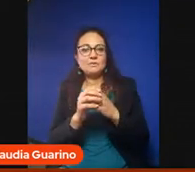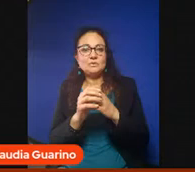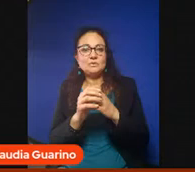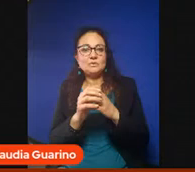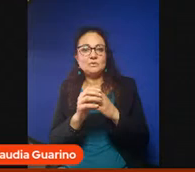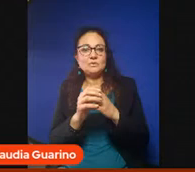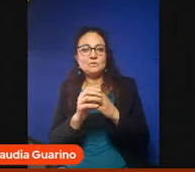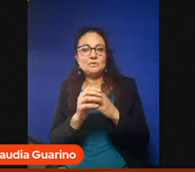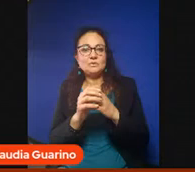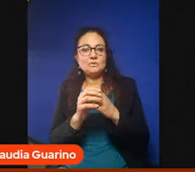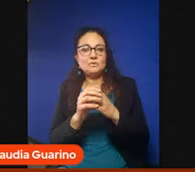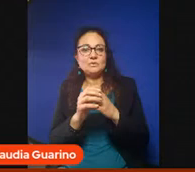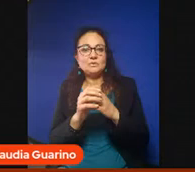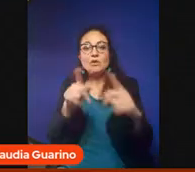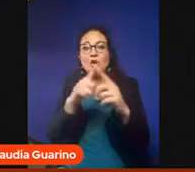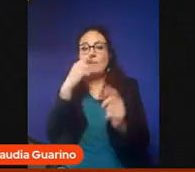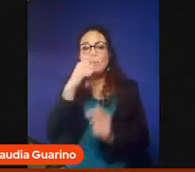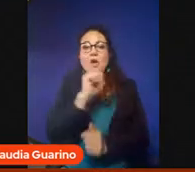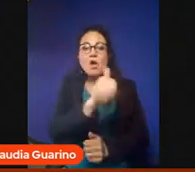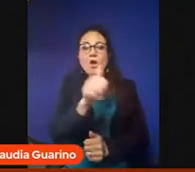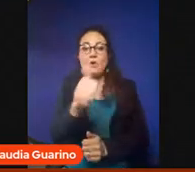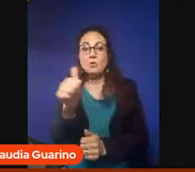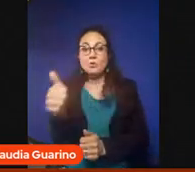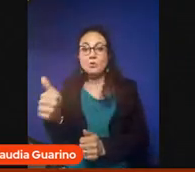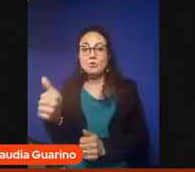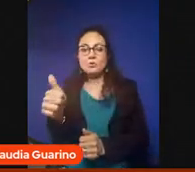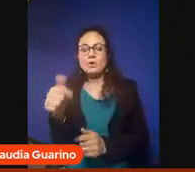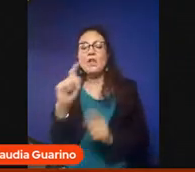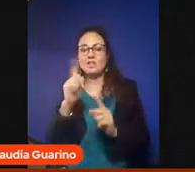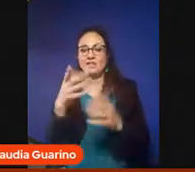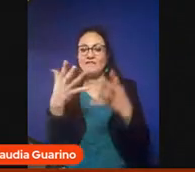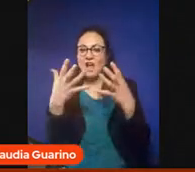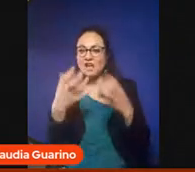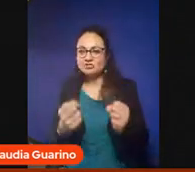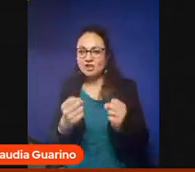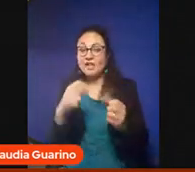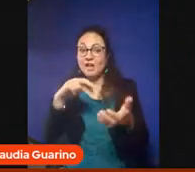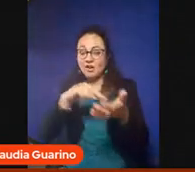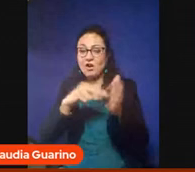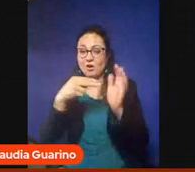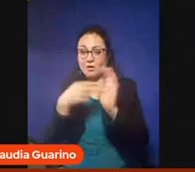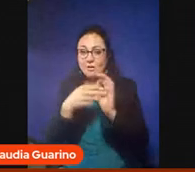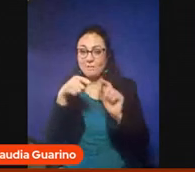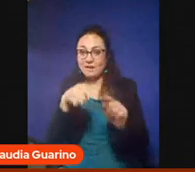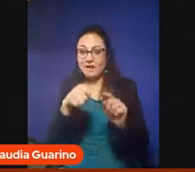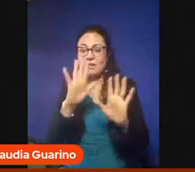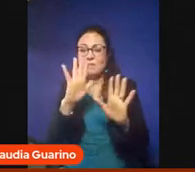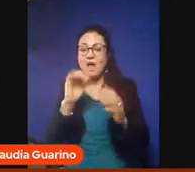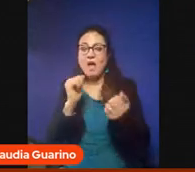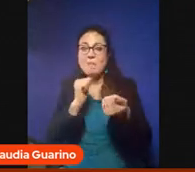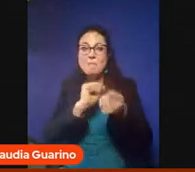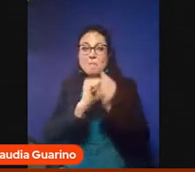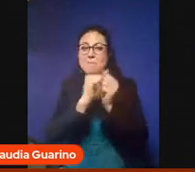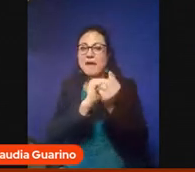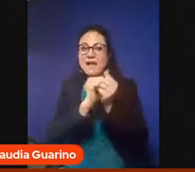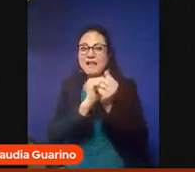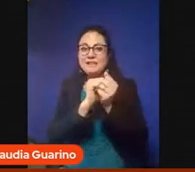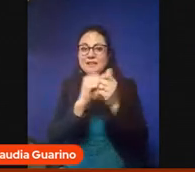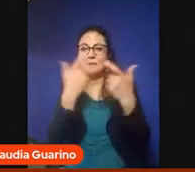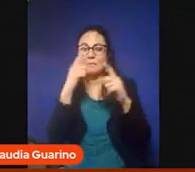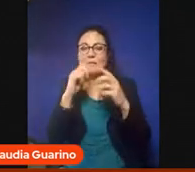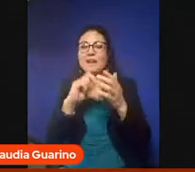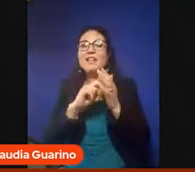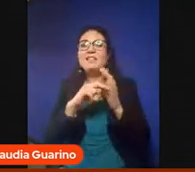tutti come individui, è accettare la complessità, batterci perché la tecnologia,